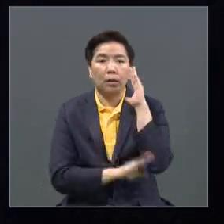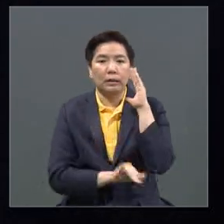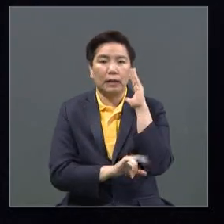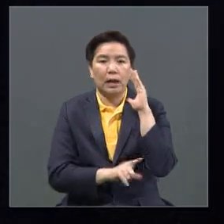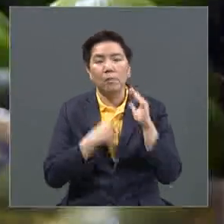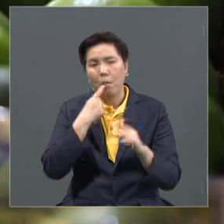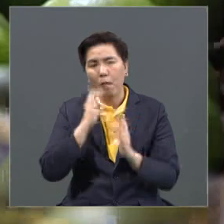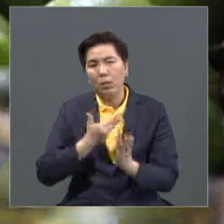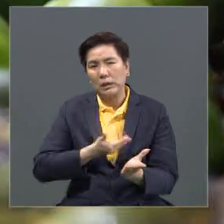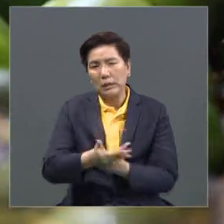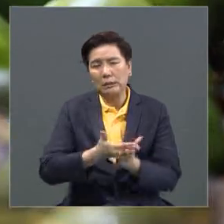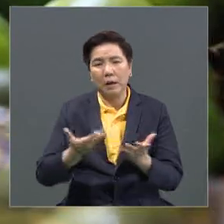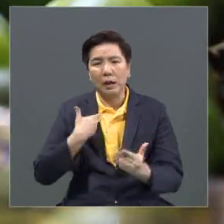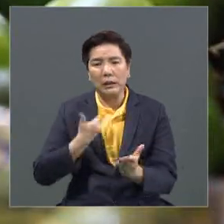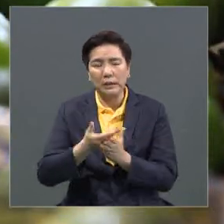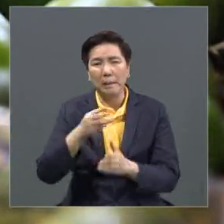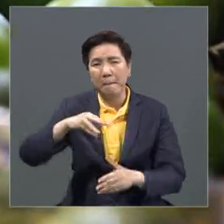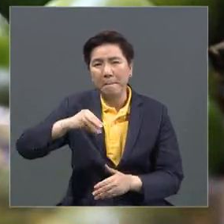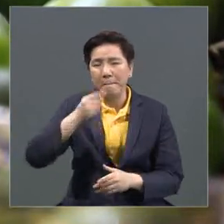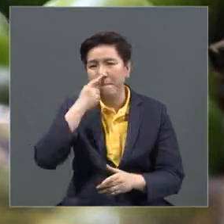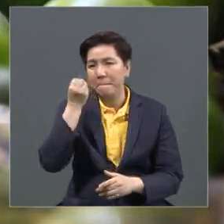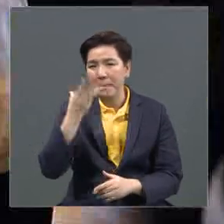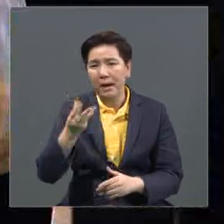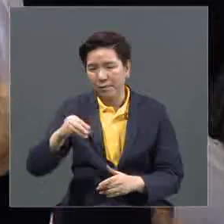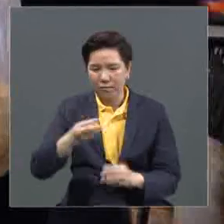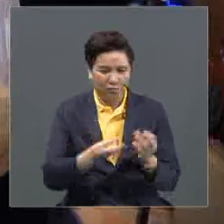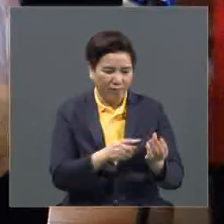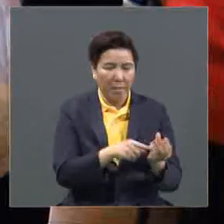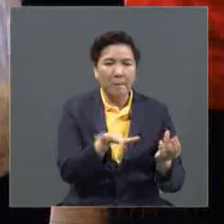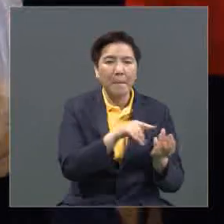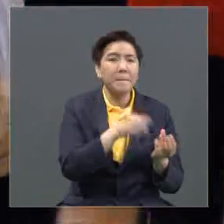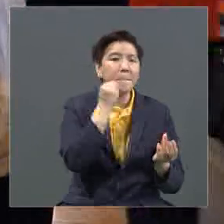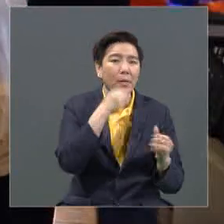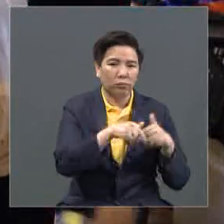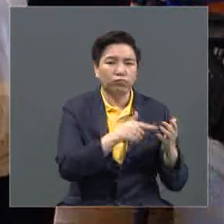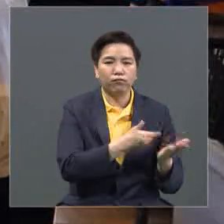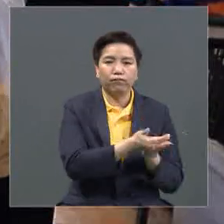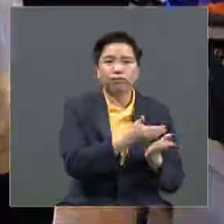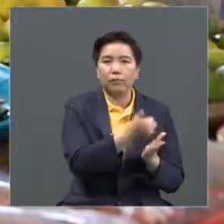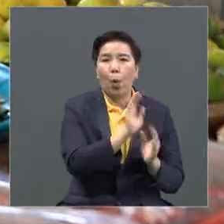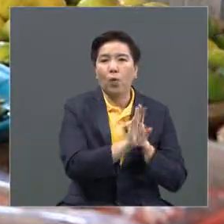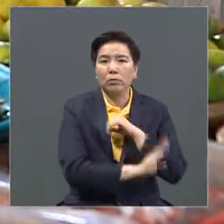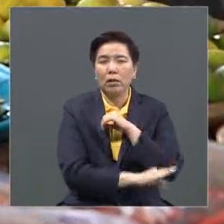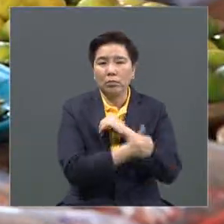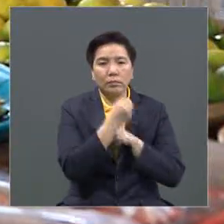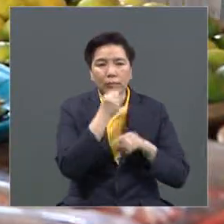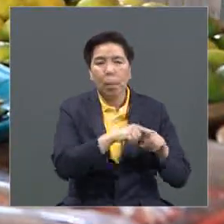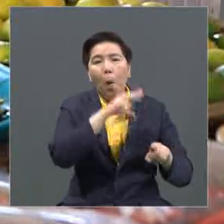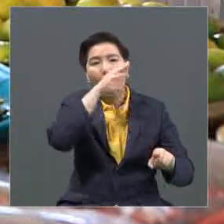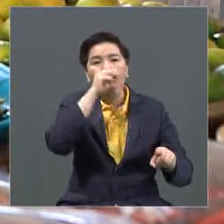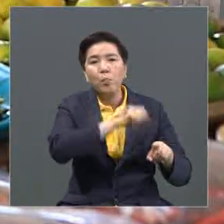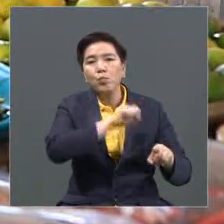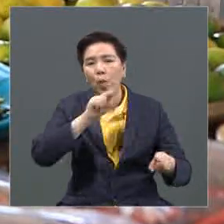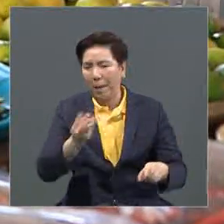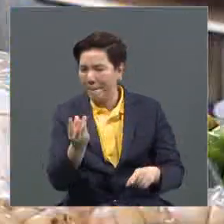ว่าผู้บริโภคส่วนใหญ่นิยมเลือกซื้อมะนาวมากกว่ามะนาวแป้นคือคือมะนาวบ้านจะได้รับความนิยมมากกว่าเพราะอะไรเพราะมีกลิ่นหอม